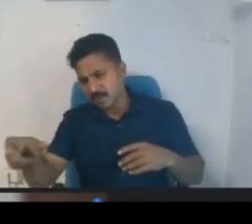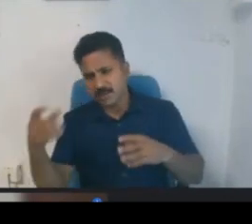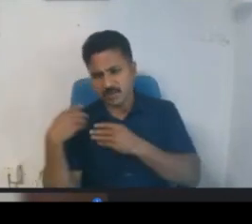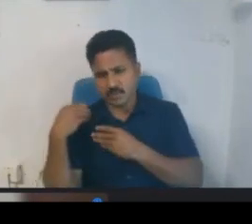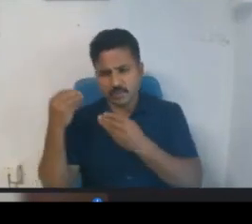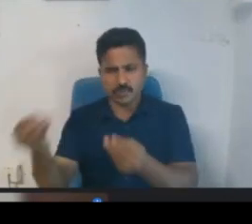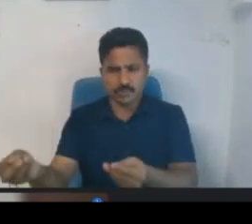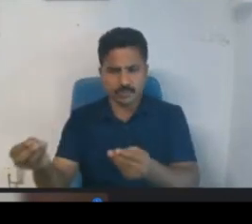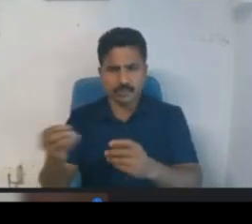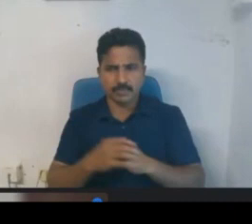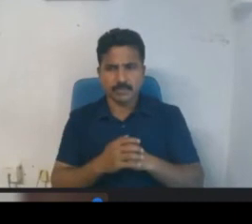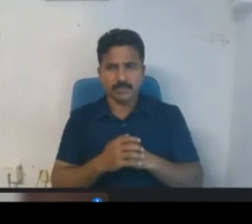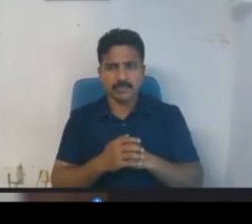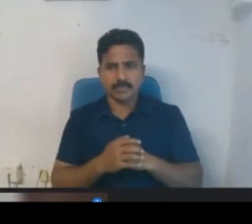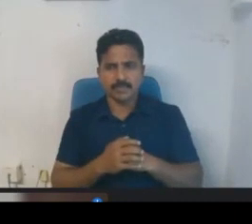ആരെങ്കിലും ഏൽപ്പിക്കുക. അതിപ്പോ